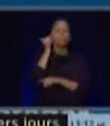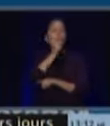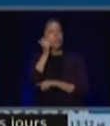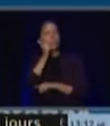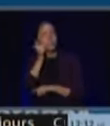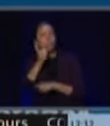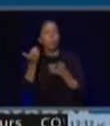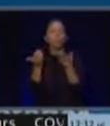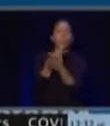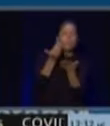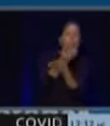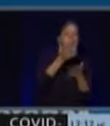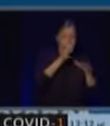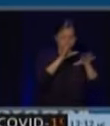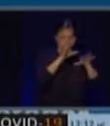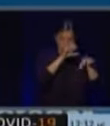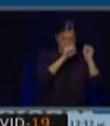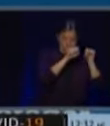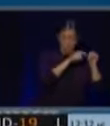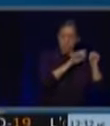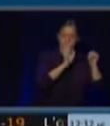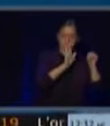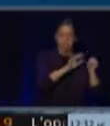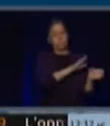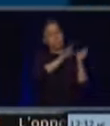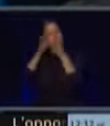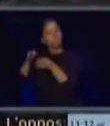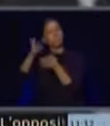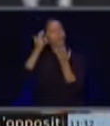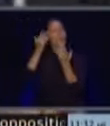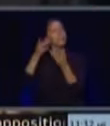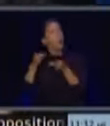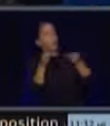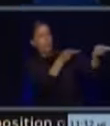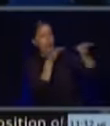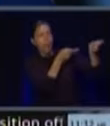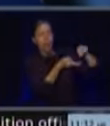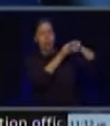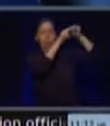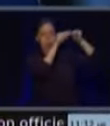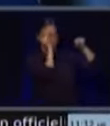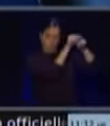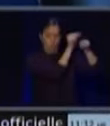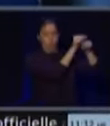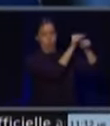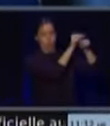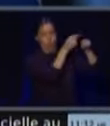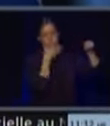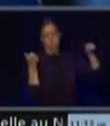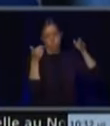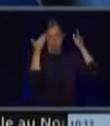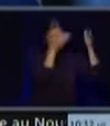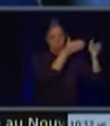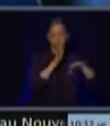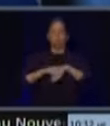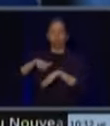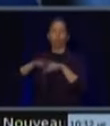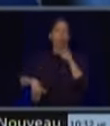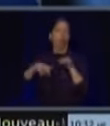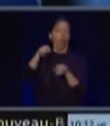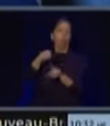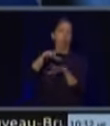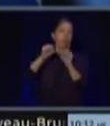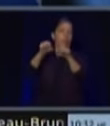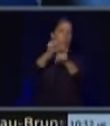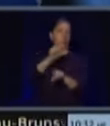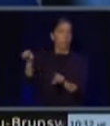soins intensifs, décès? Oui, je pense que c'est un très, très bon point. On l'a vu, là, il y a une déconnexion entre le nombre de cas comme